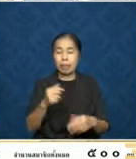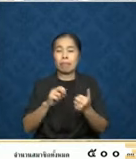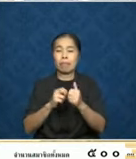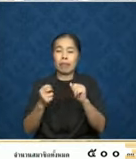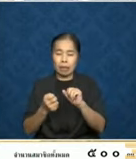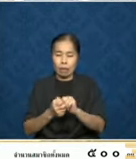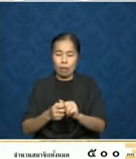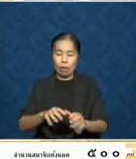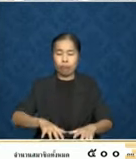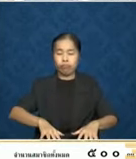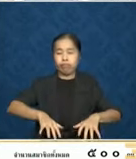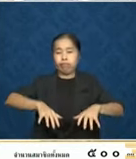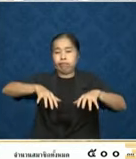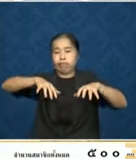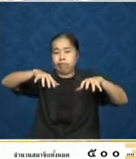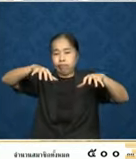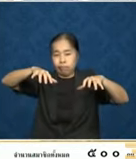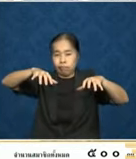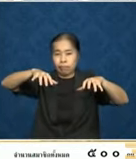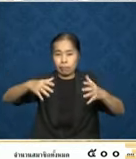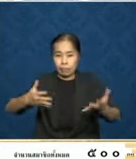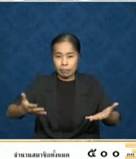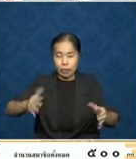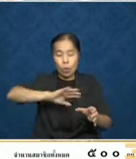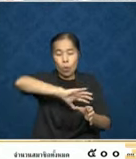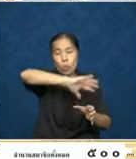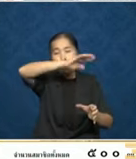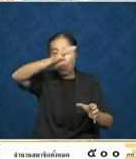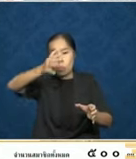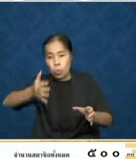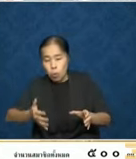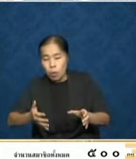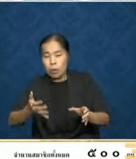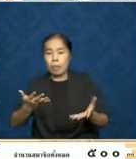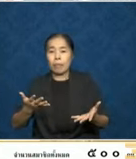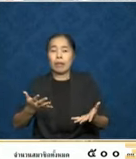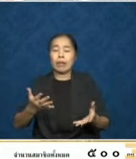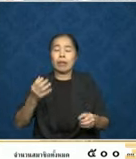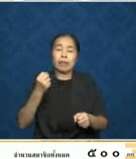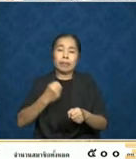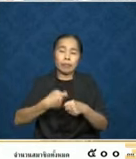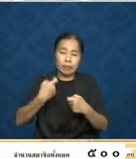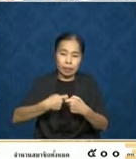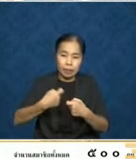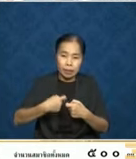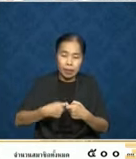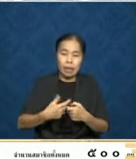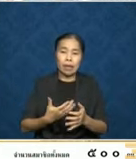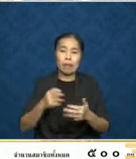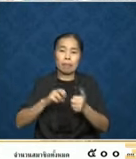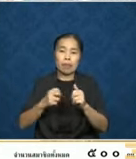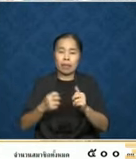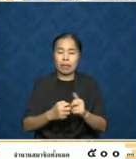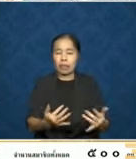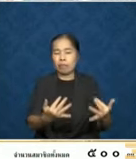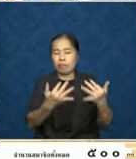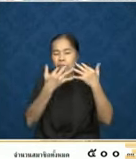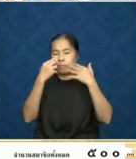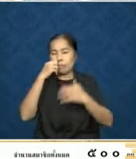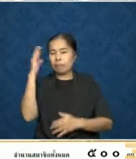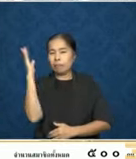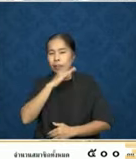ขยะล้นบ่อนะครับเข้ามาไม่ทันก็เทกองไว้นะครับเรื่องปัญหาเรื่องกลิ่นเรื่องอะไรต่างก็จะ